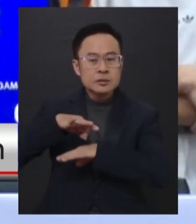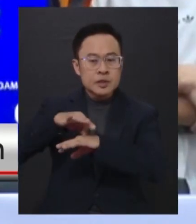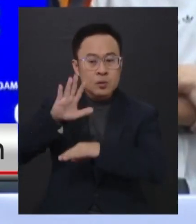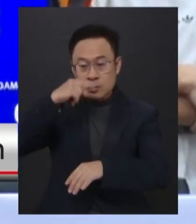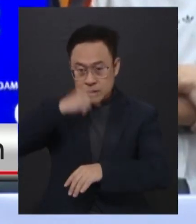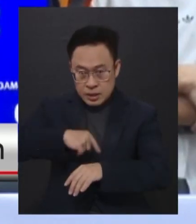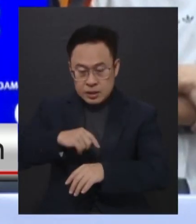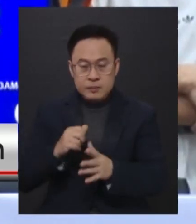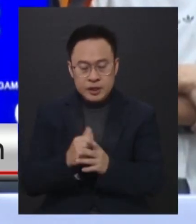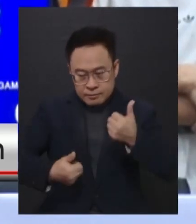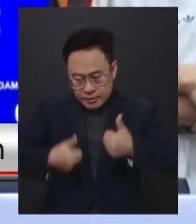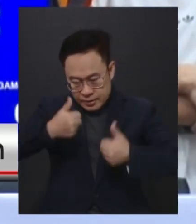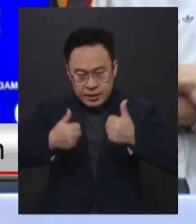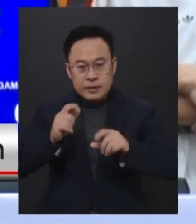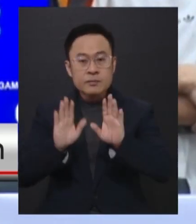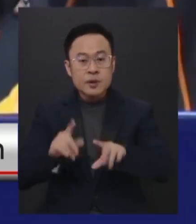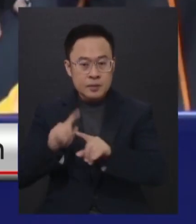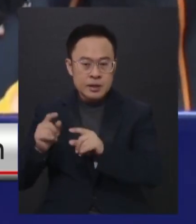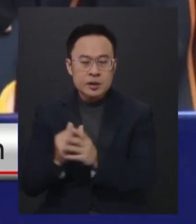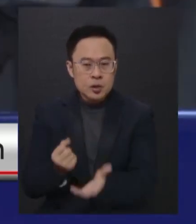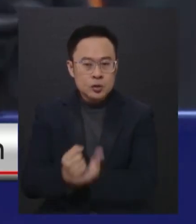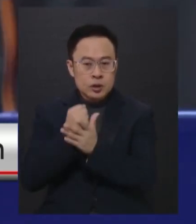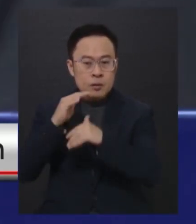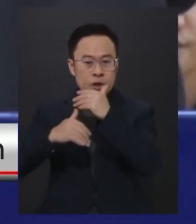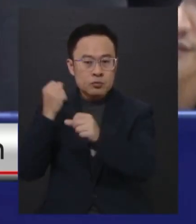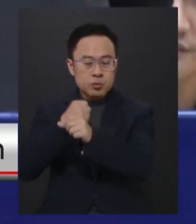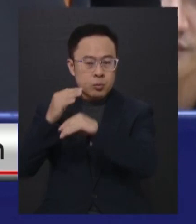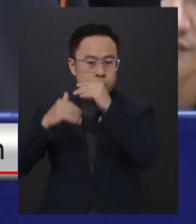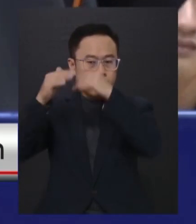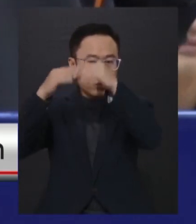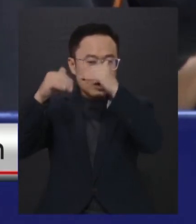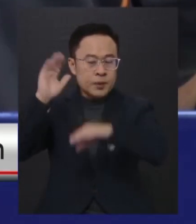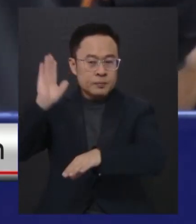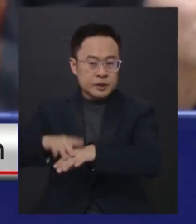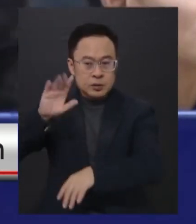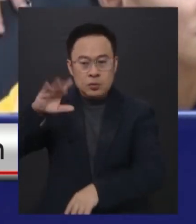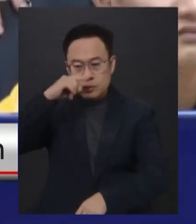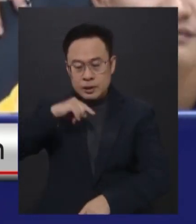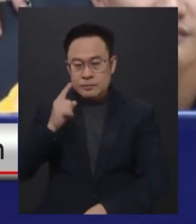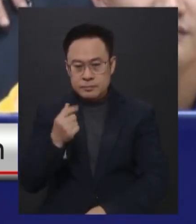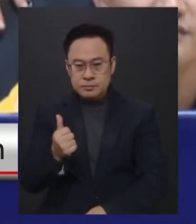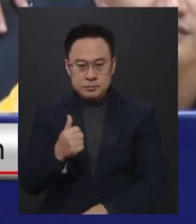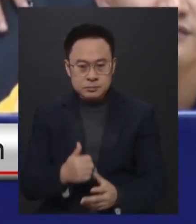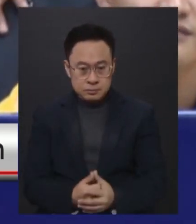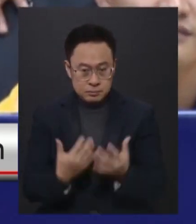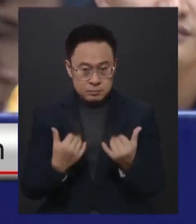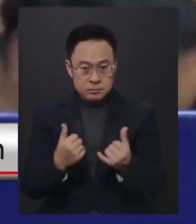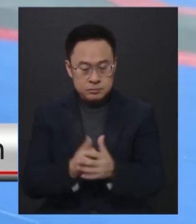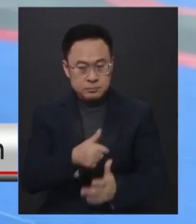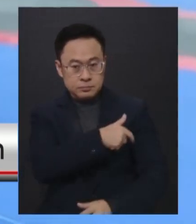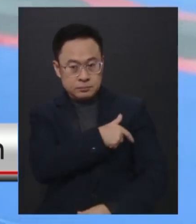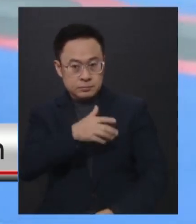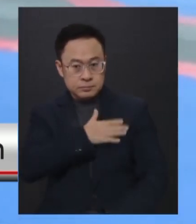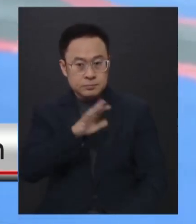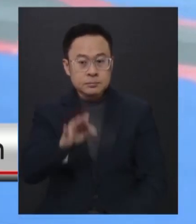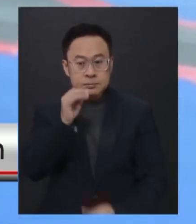ในอันดับที่เท่าไหร่ในเมืองไทยเพื่อจะนำไปพัฒนาฝีมือให้ก้าวขึ้นไปเป็นเบอร์หนึ่งของประเทศไทยให้ได้แล้วก็ยังได้ติดทีมชาติเพื่อสร้